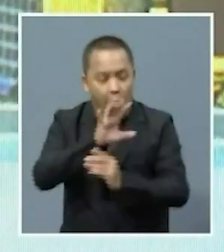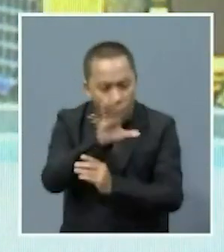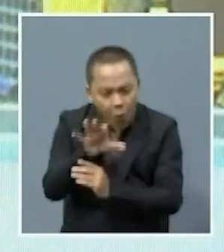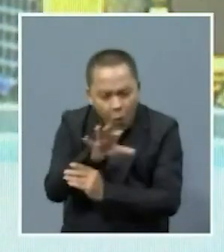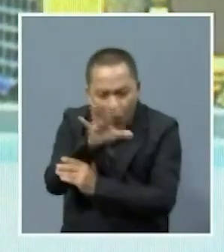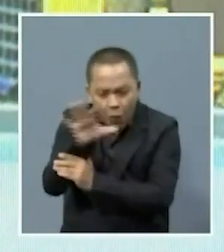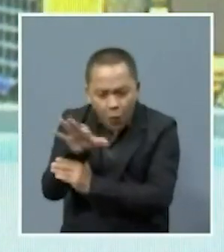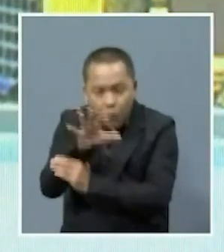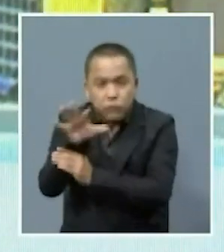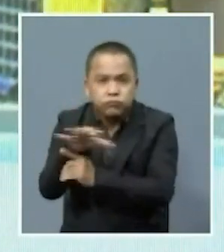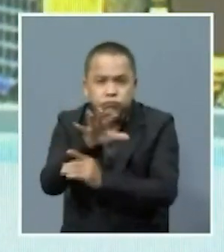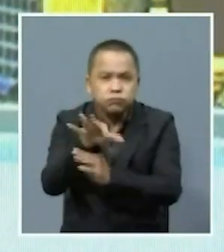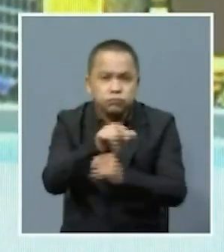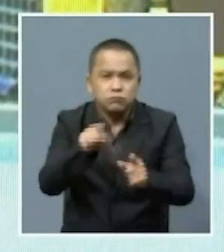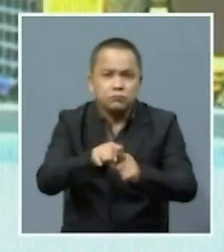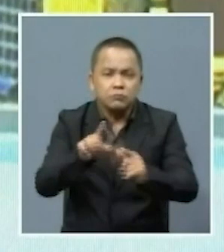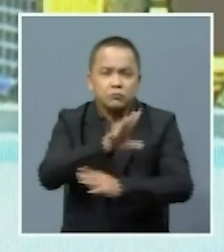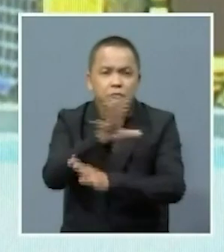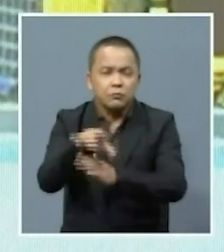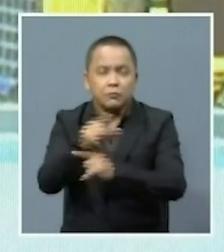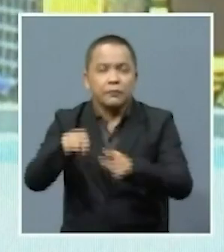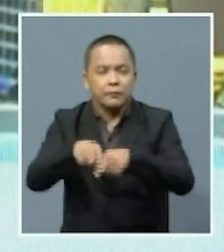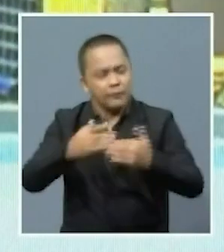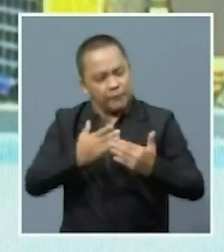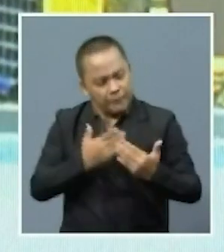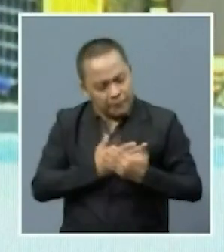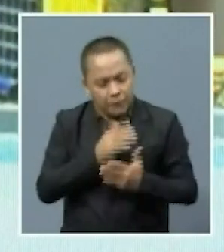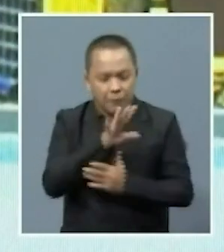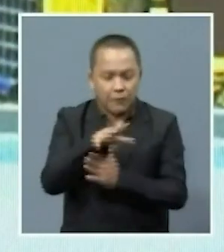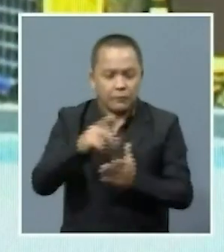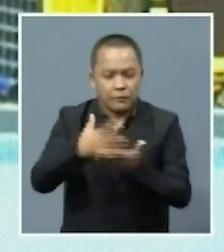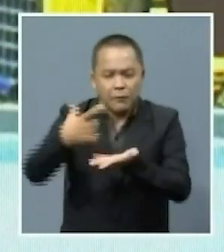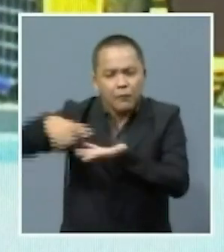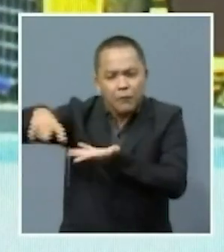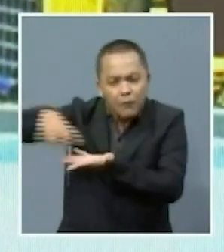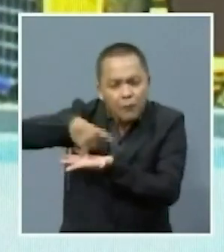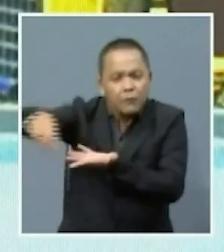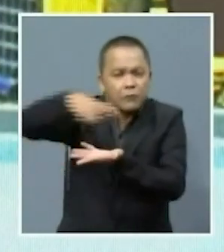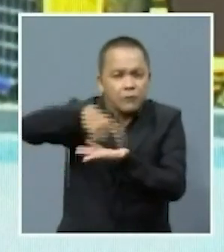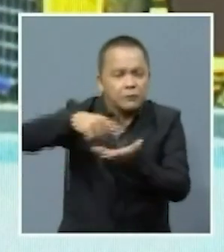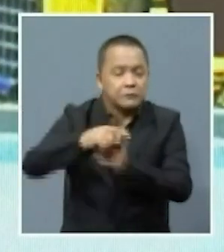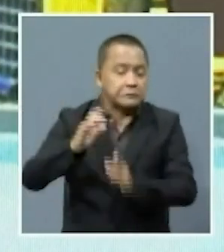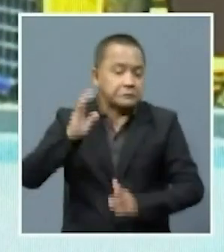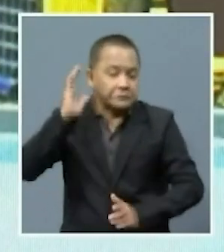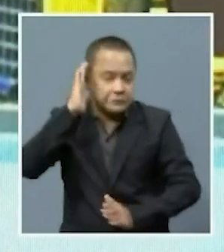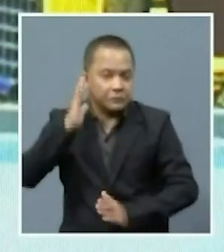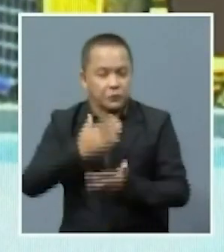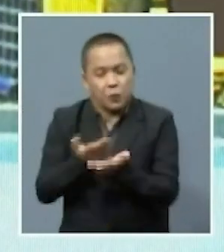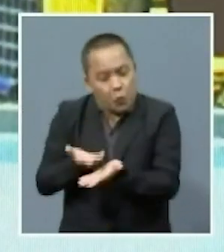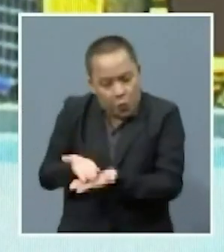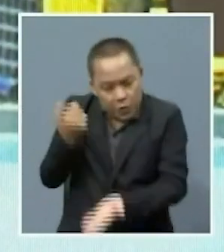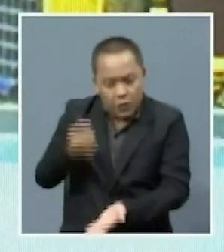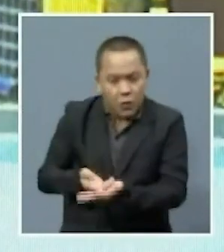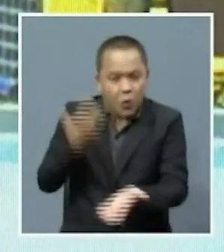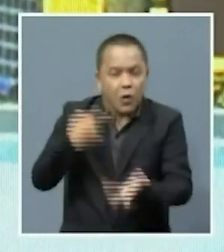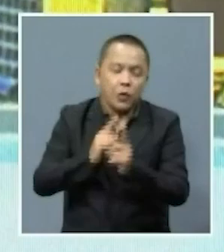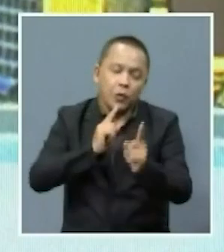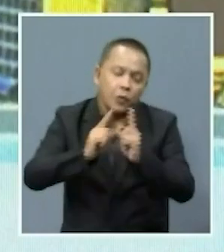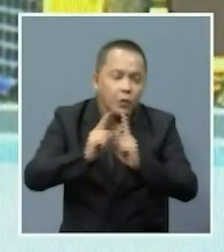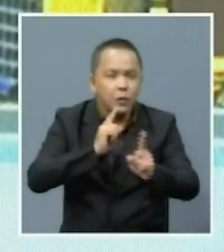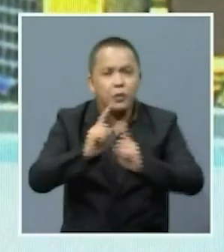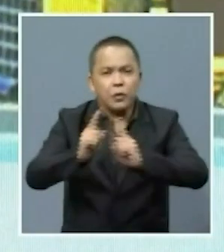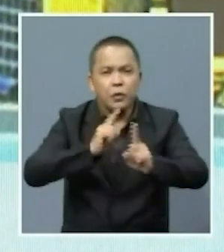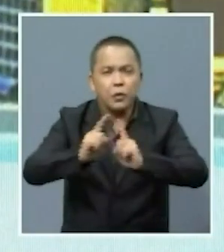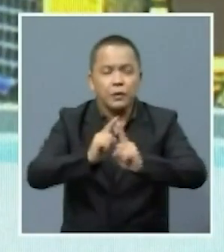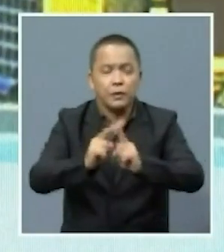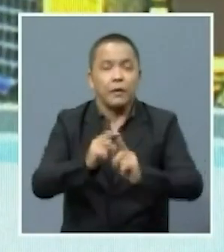ากมายในการหลอกลวงนะคะในเรื่องของหลอกให้รักบ้างแหละหลอกให้โอนเงินบ้างแหละหลอกให้เชื่อว่าเป็นคนร่ำคนรวยบ้างแหละจะได้พูดคุยกันนะ